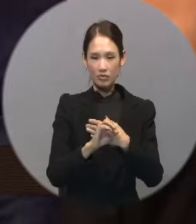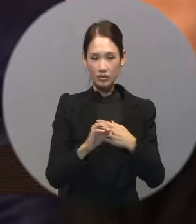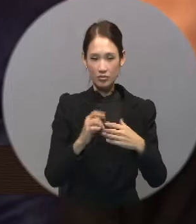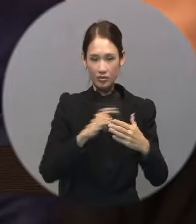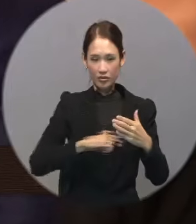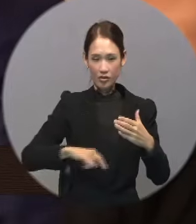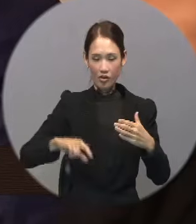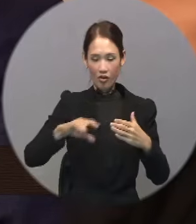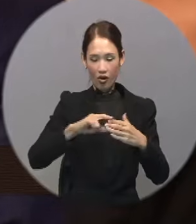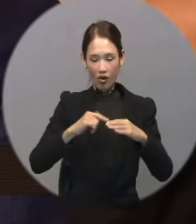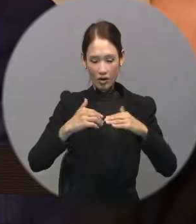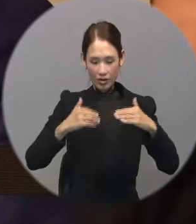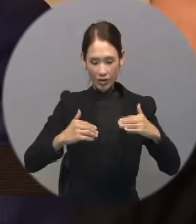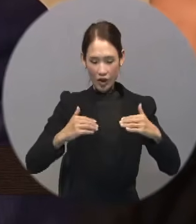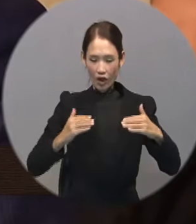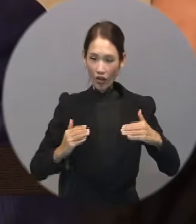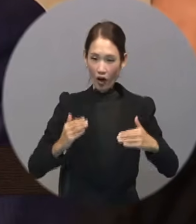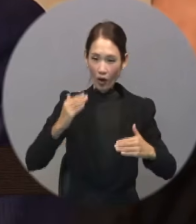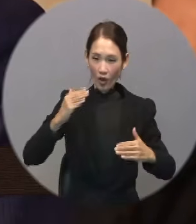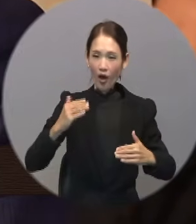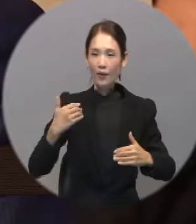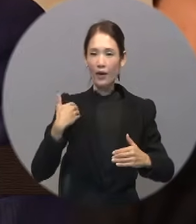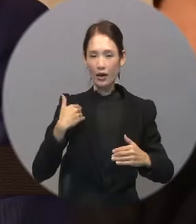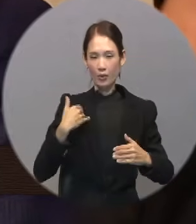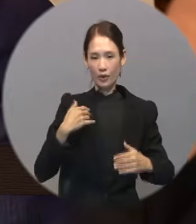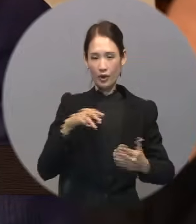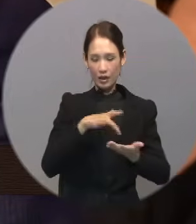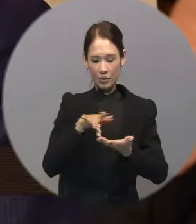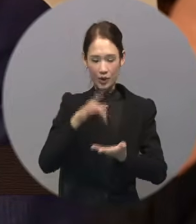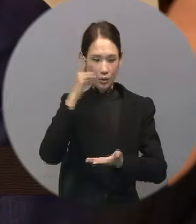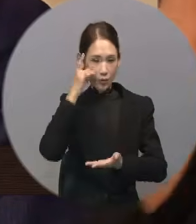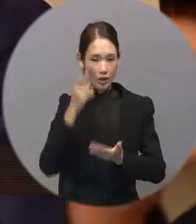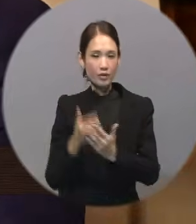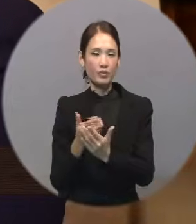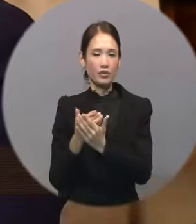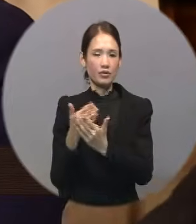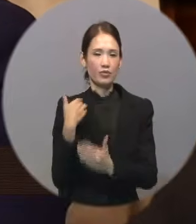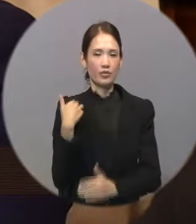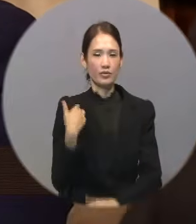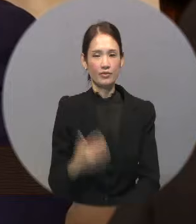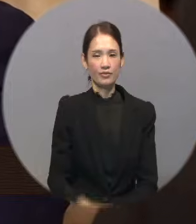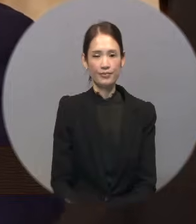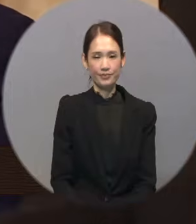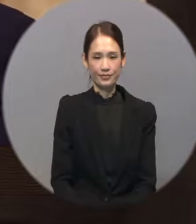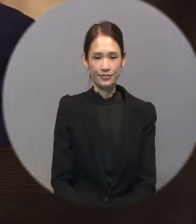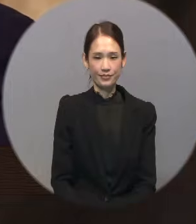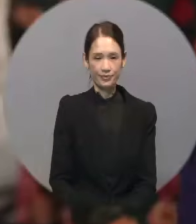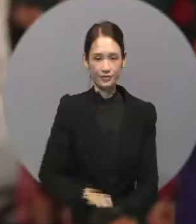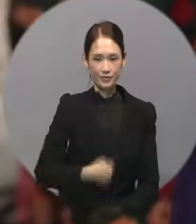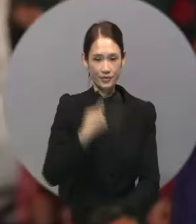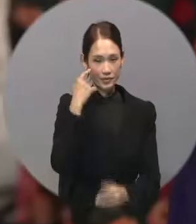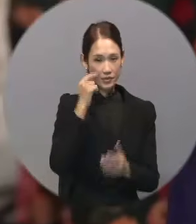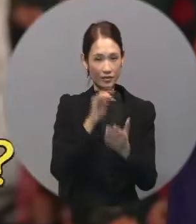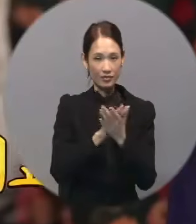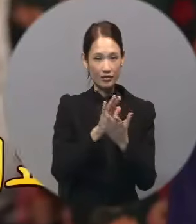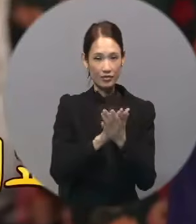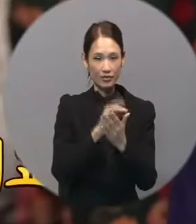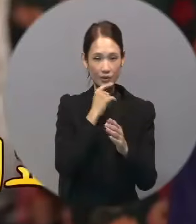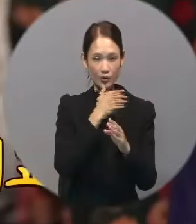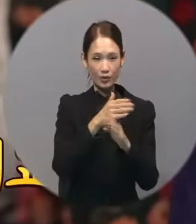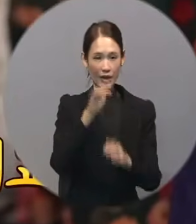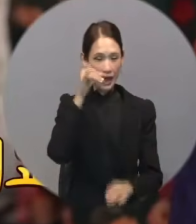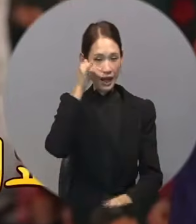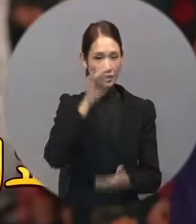칠 수 있는 선에서 AI를 활용할 수 있게끔 스마트폰으로 그렇게 발전할 수도 있겠다는 생각이 좀 들어요. 자체적으로 그 북한